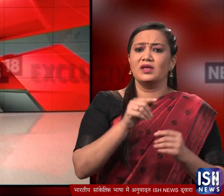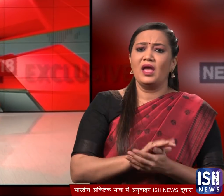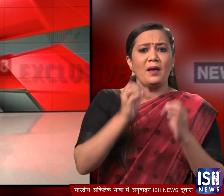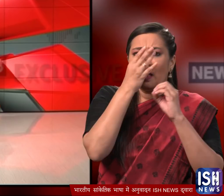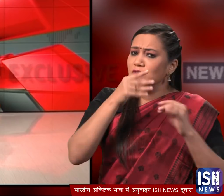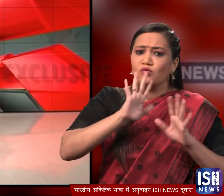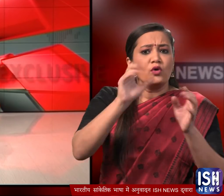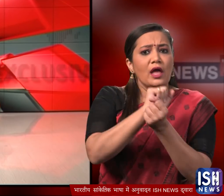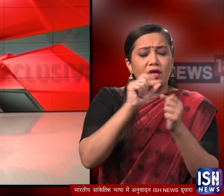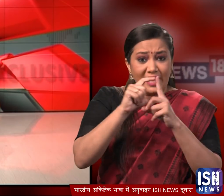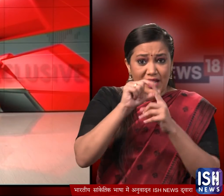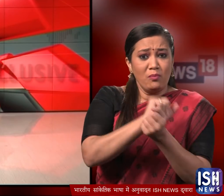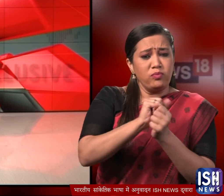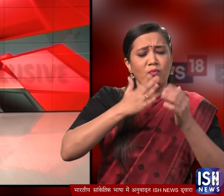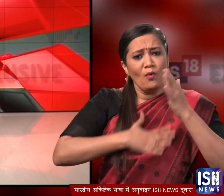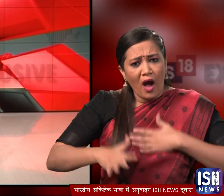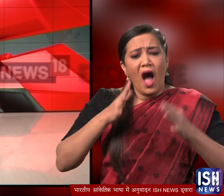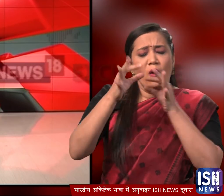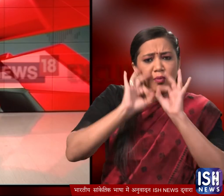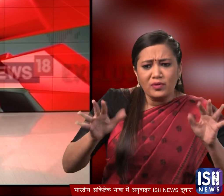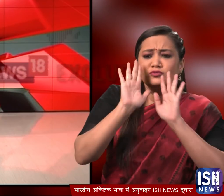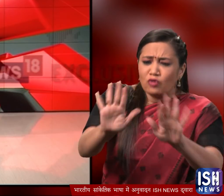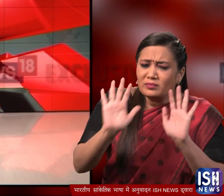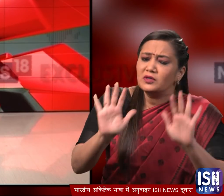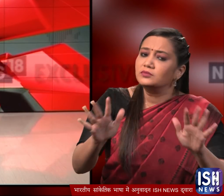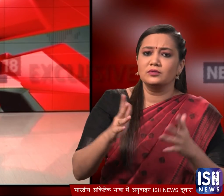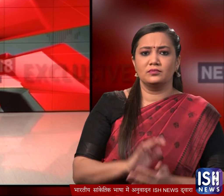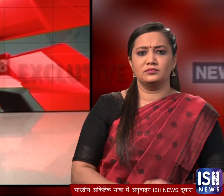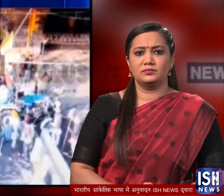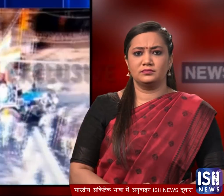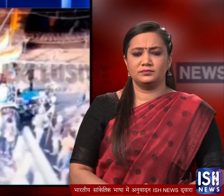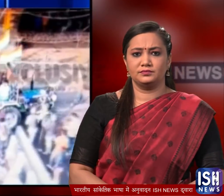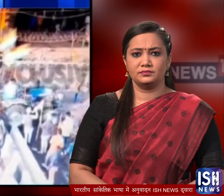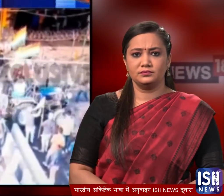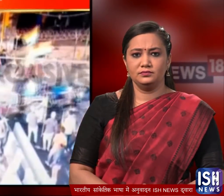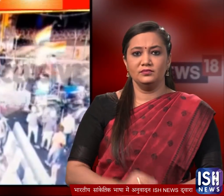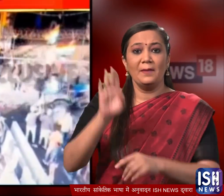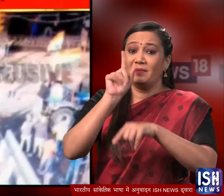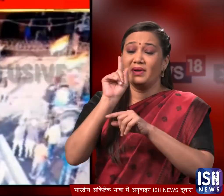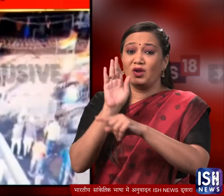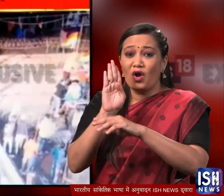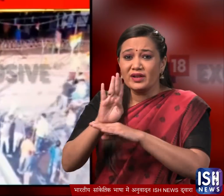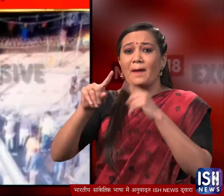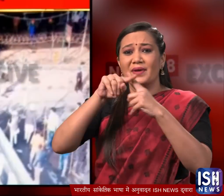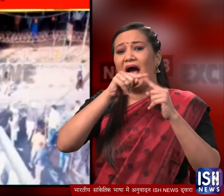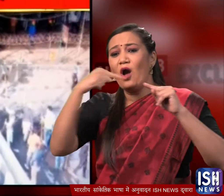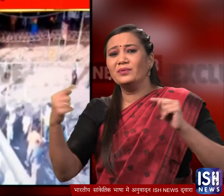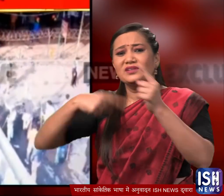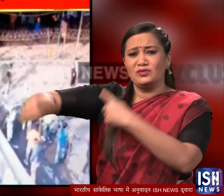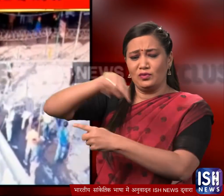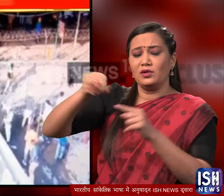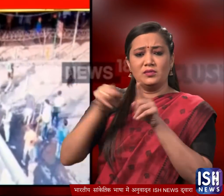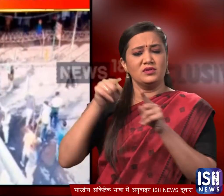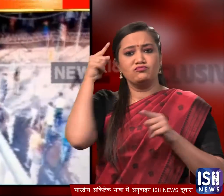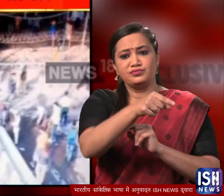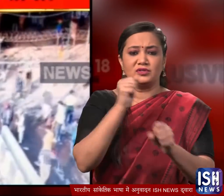है कि दिल्ली पुलिस ने संयम से काम लिया और उपद्रवियों को रोकने की पूरी कोशिश की। लेकिन कांग्रेस समेत कई विपक्षी